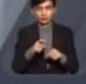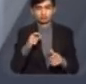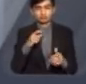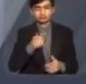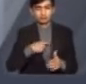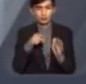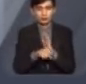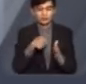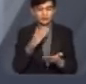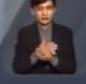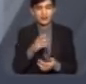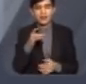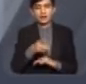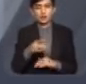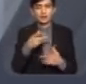списке лидеров